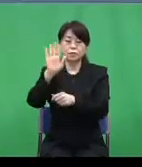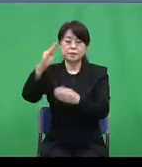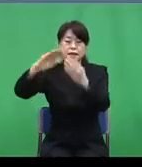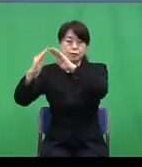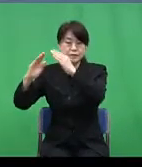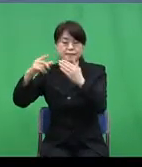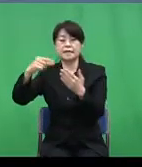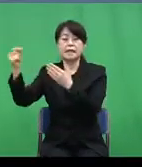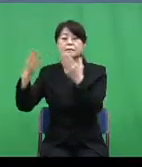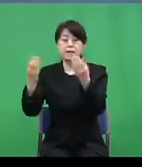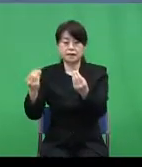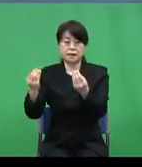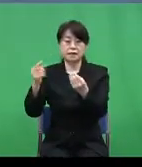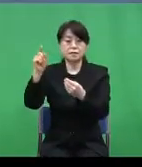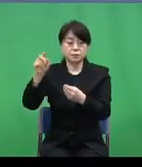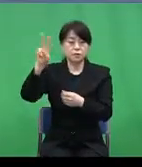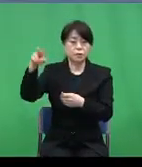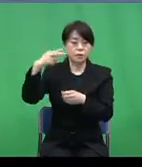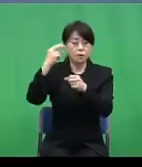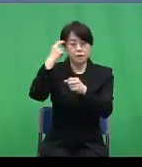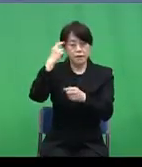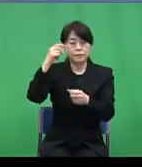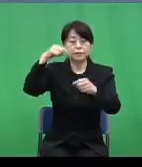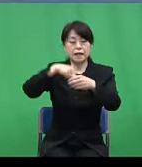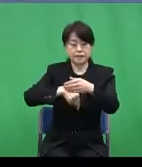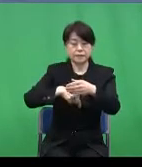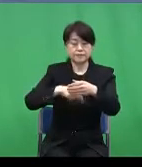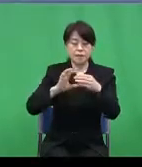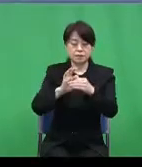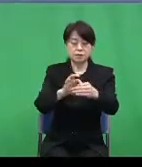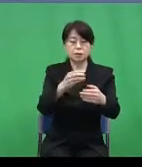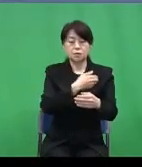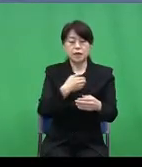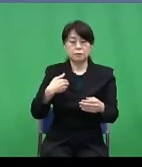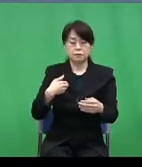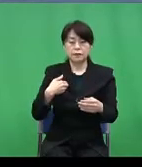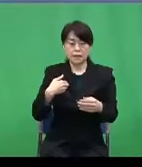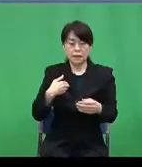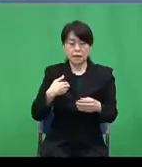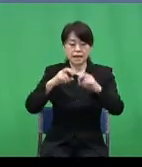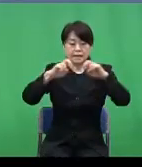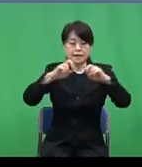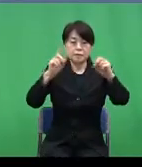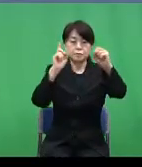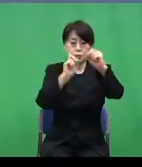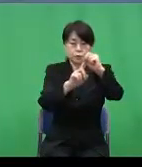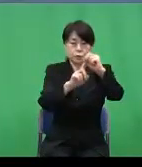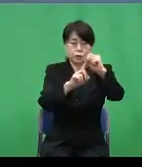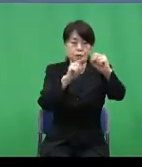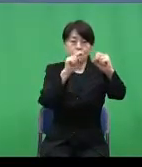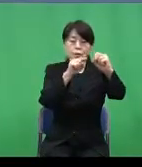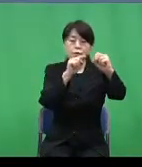来 SDGs の理念の中にね、持続可能な開発目標、まあ、その中にはやは